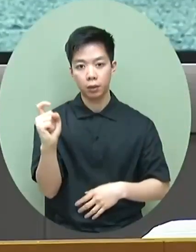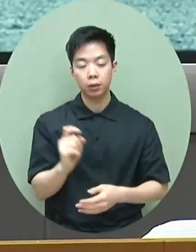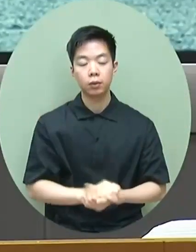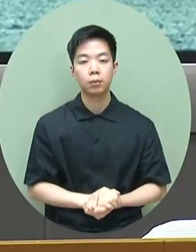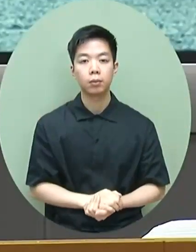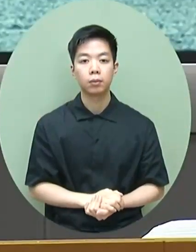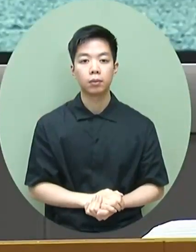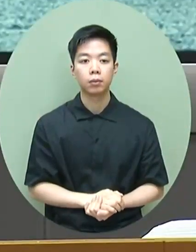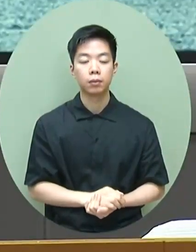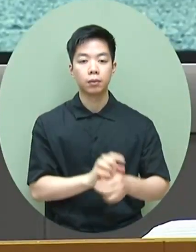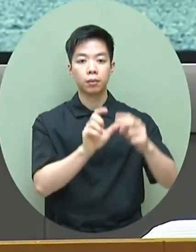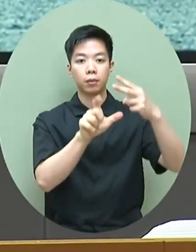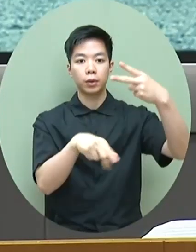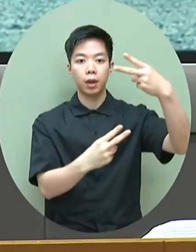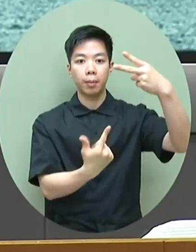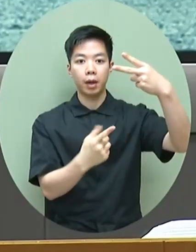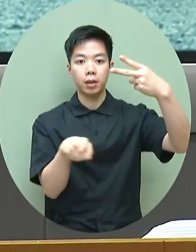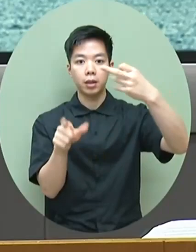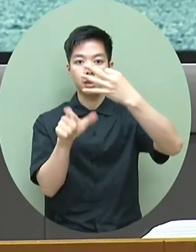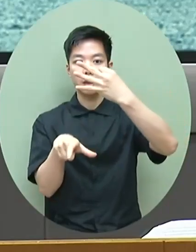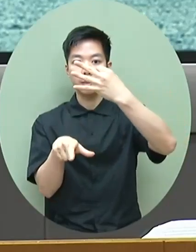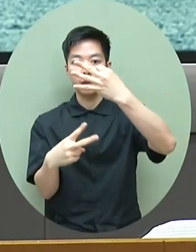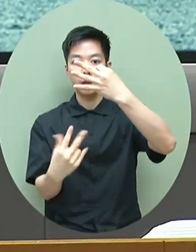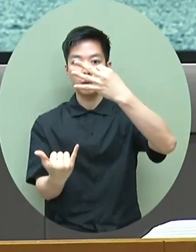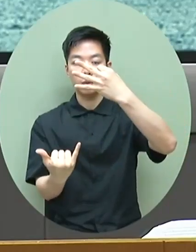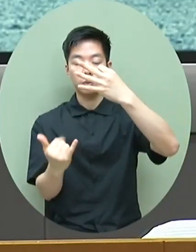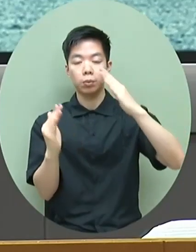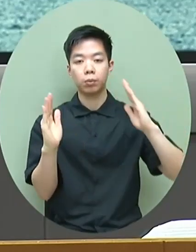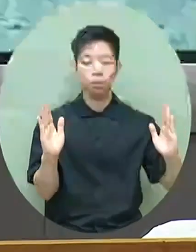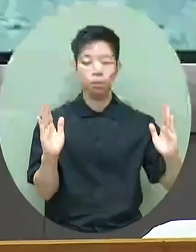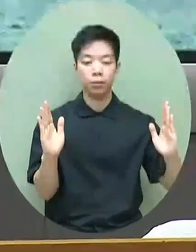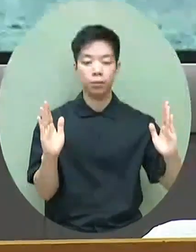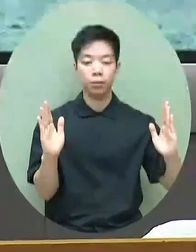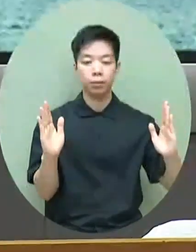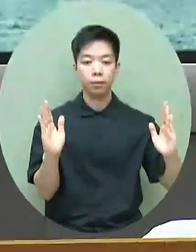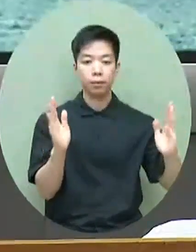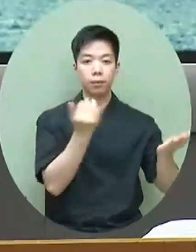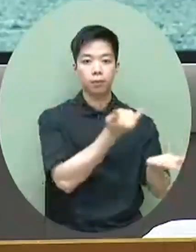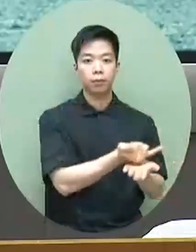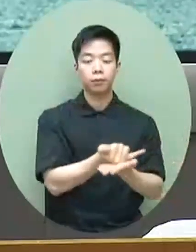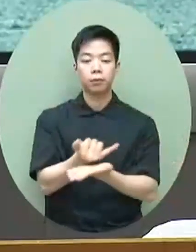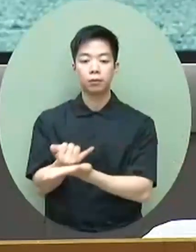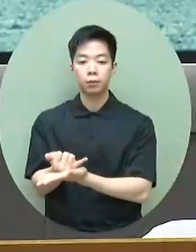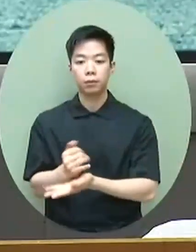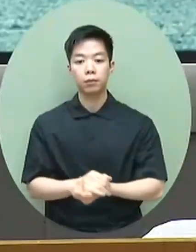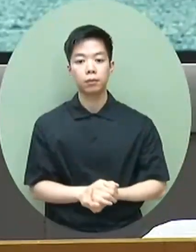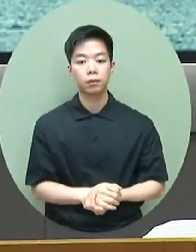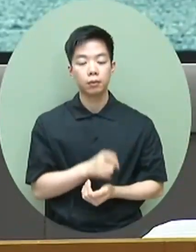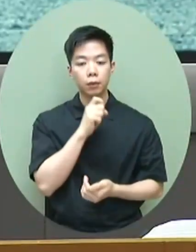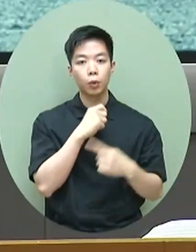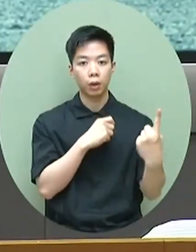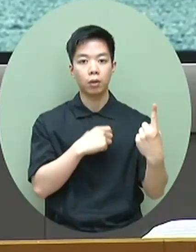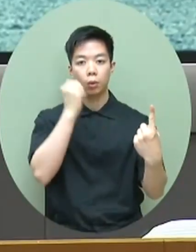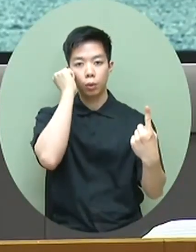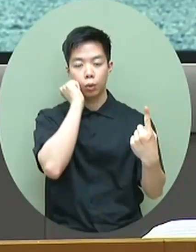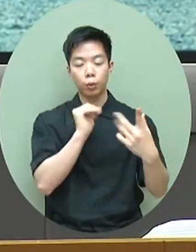到3月26號之間咧嘅死亡個案嚟嘅。咁其中一個咧係老人院舍嘅院友啦。